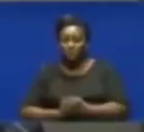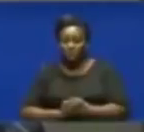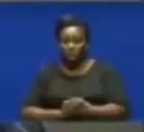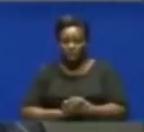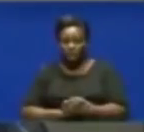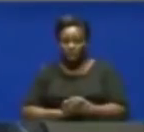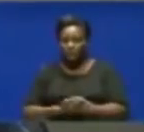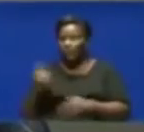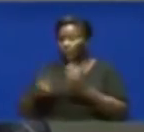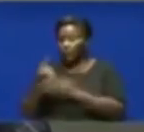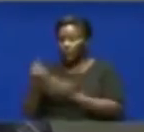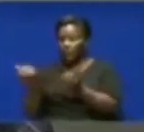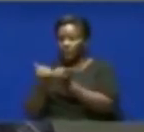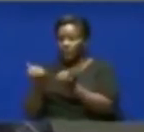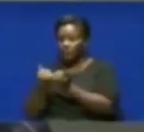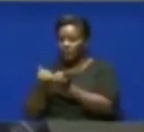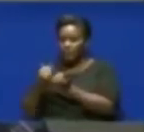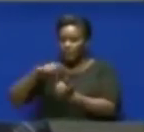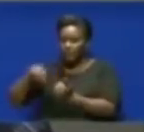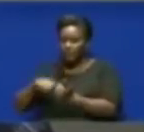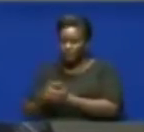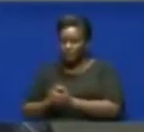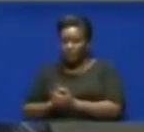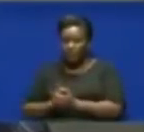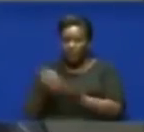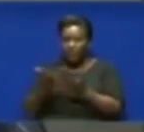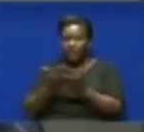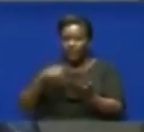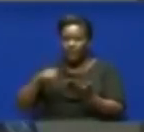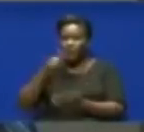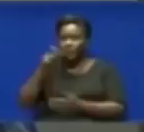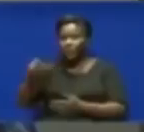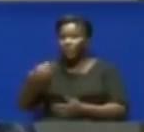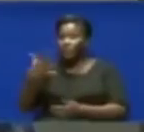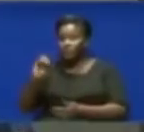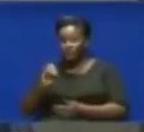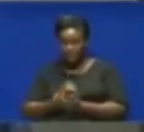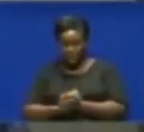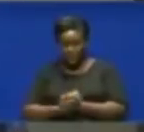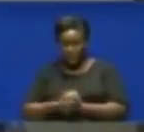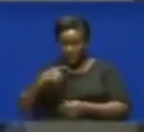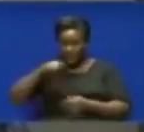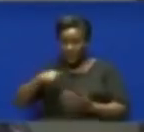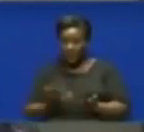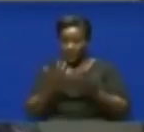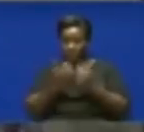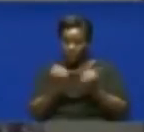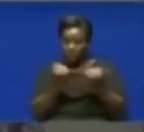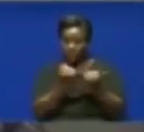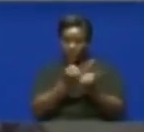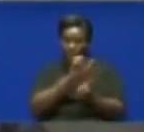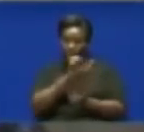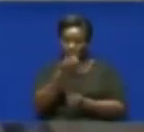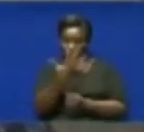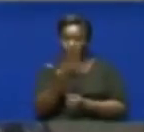wetu, nchi hii ina watu 50,000 kwa mfano. Sisi tunaweza kutengeneza labda hizi 5,000 au